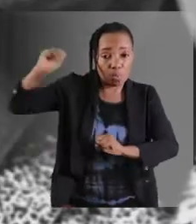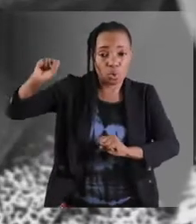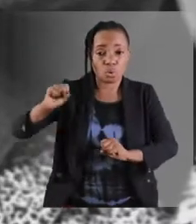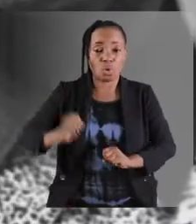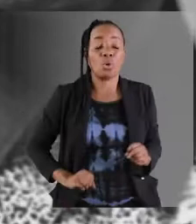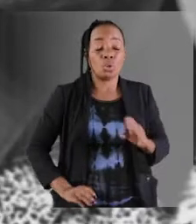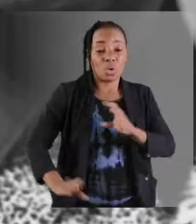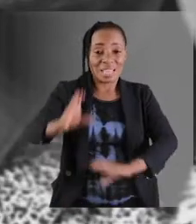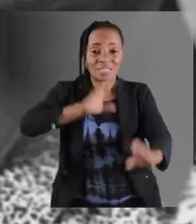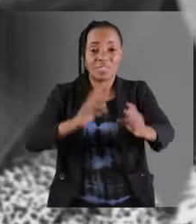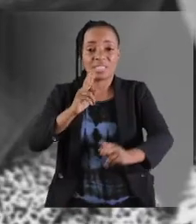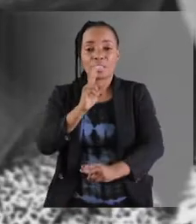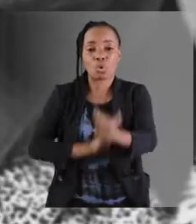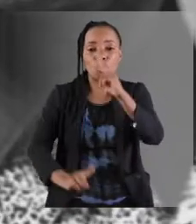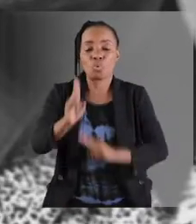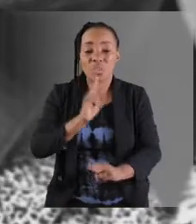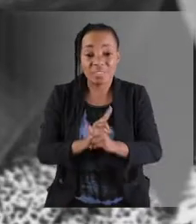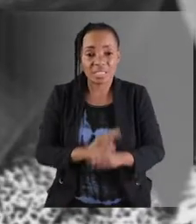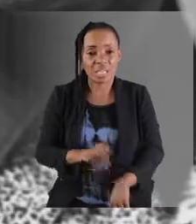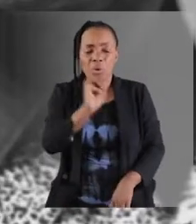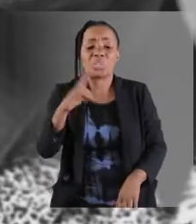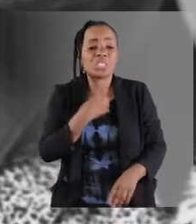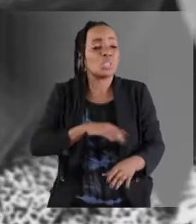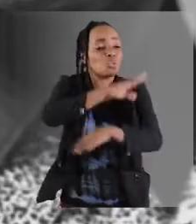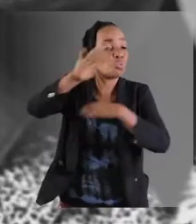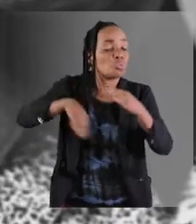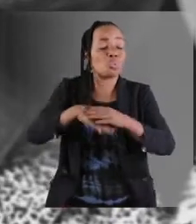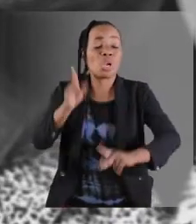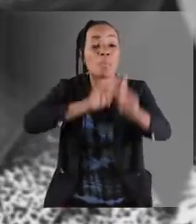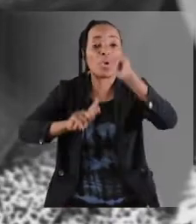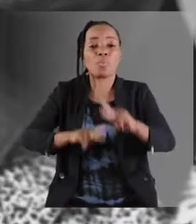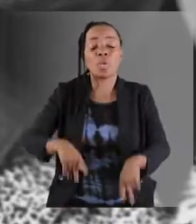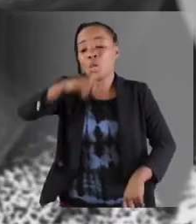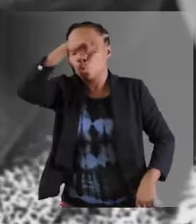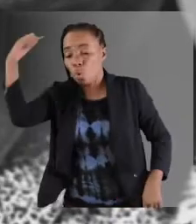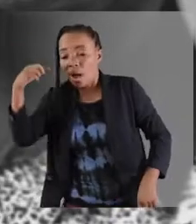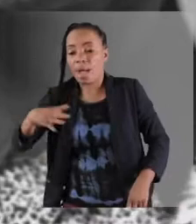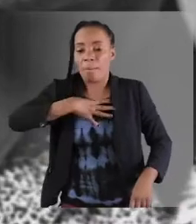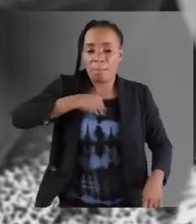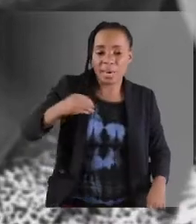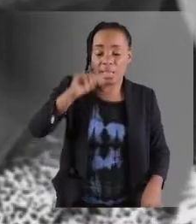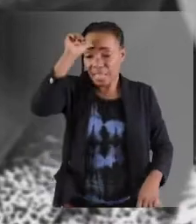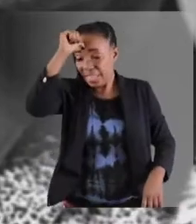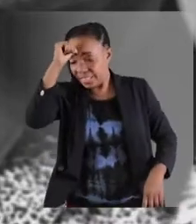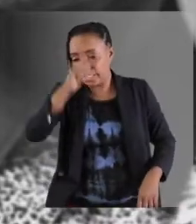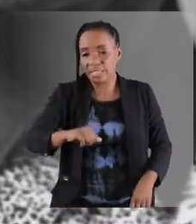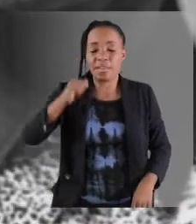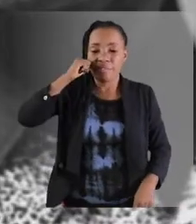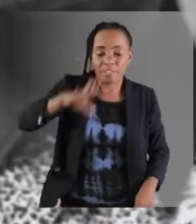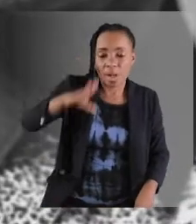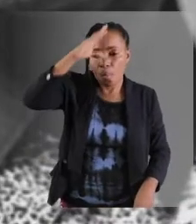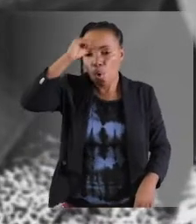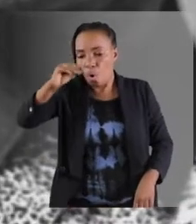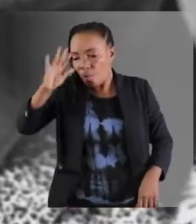l'universel, car tous les peuples, les Noirs, les Blancs, les Indiens, les hommes, les femmes comme les enfants,